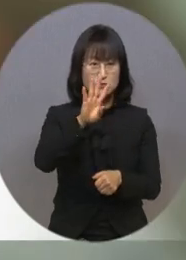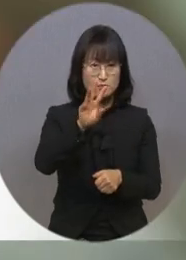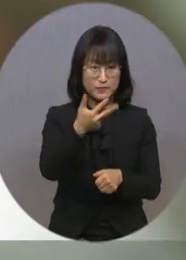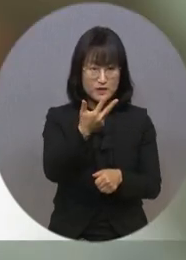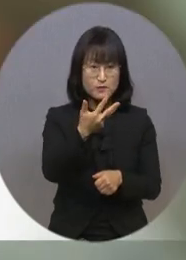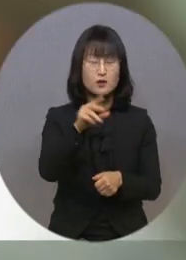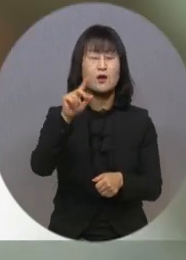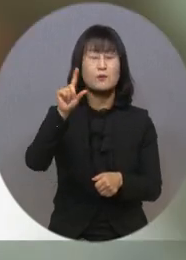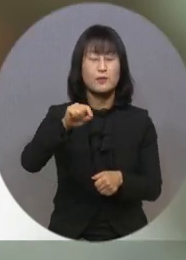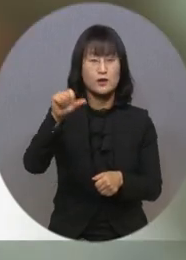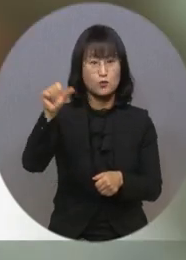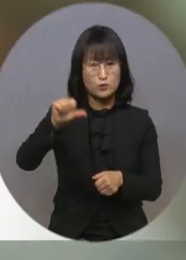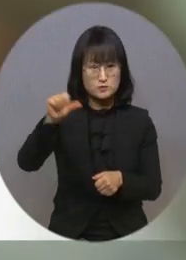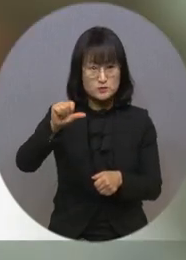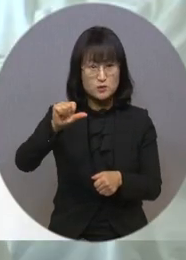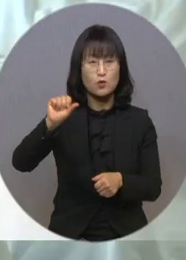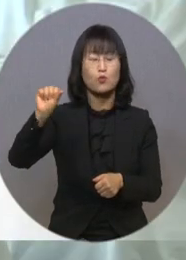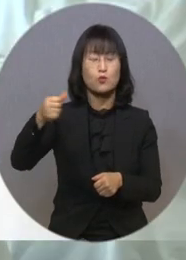15,570원으로